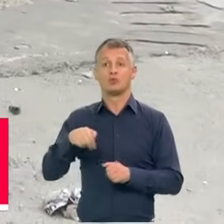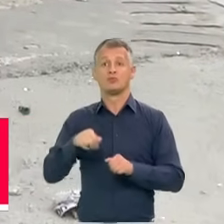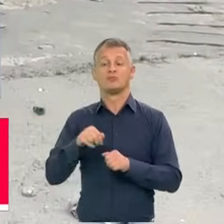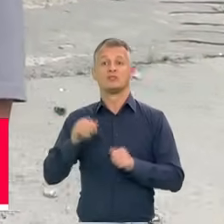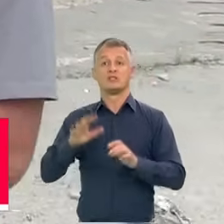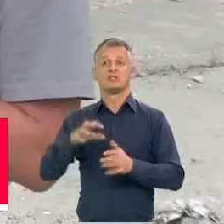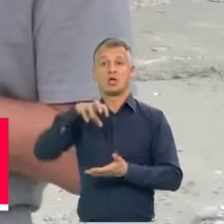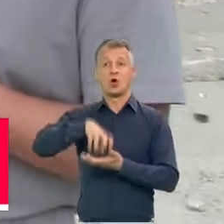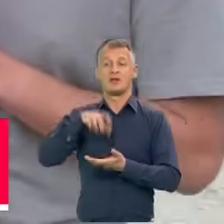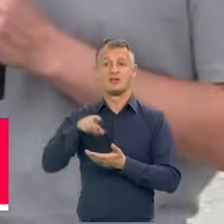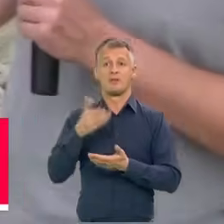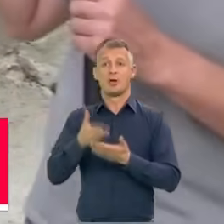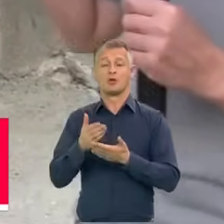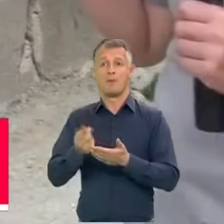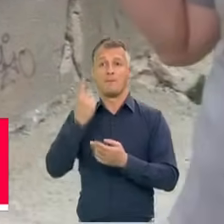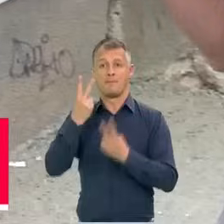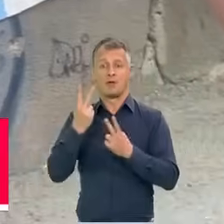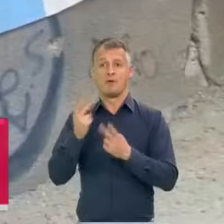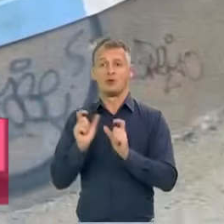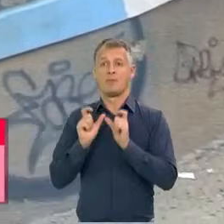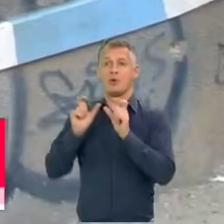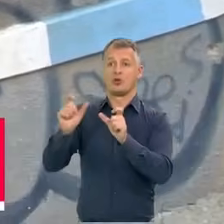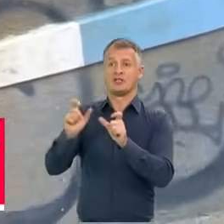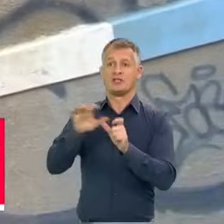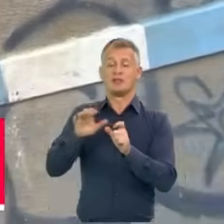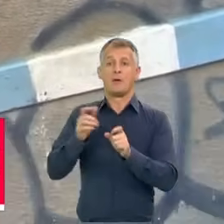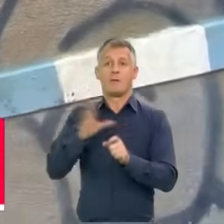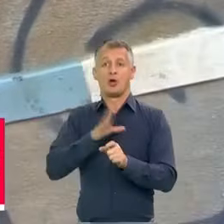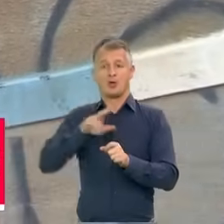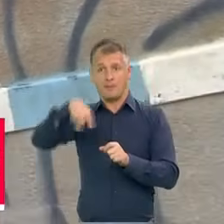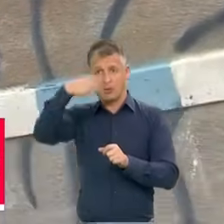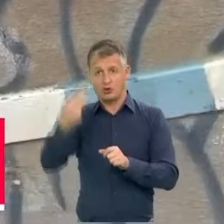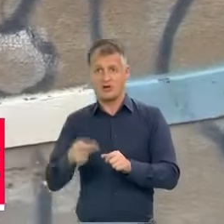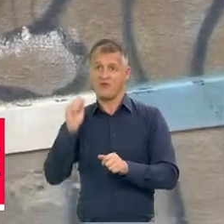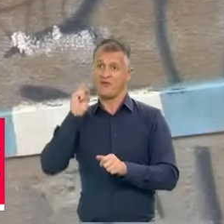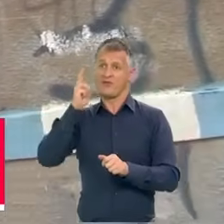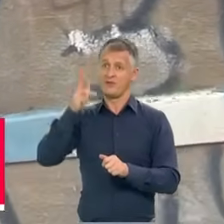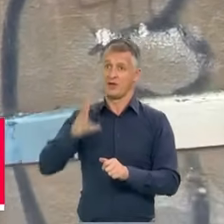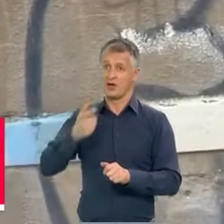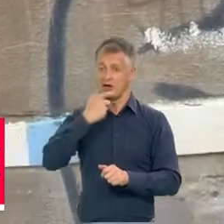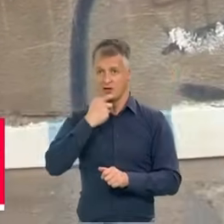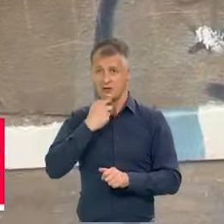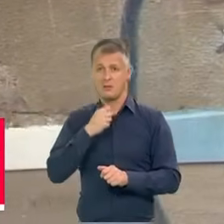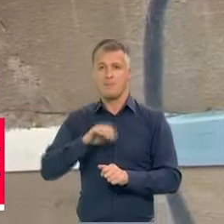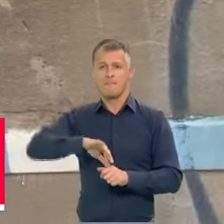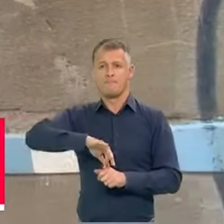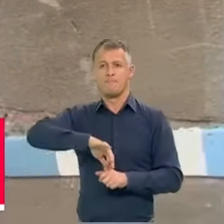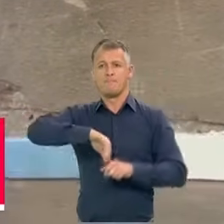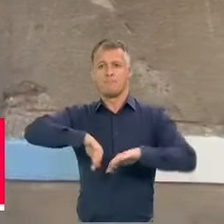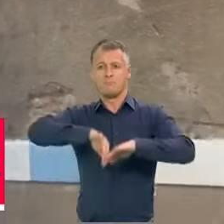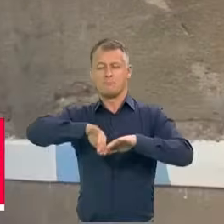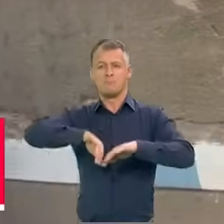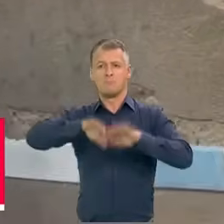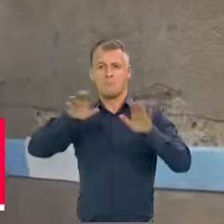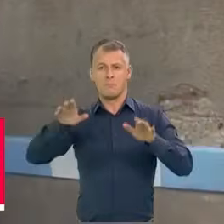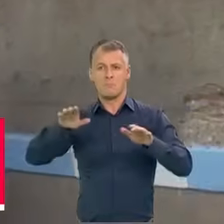consolidarea acestei faleze în pericol de Prăbușire de la an la an marea a bătut aici cu valurile